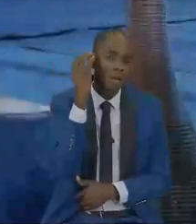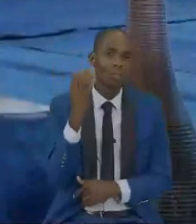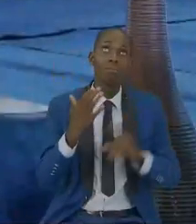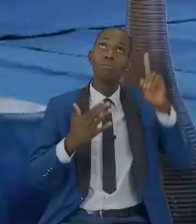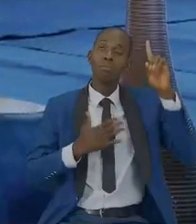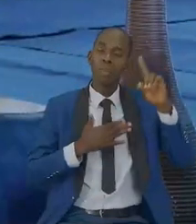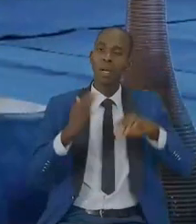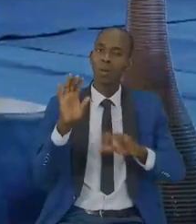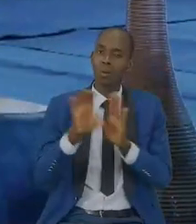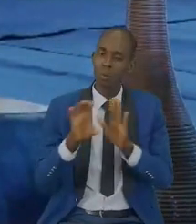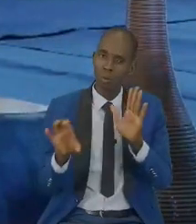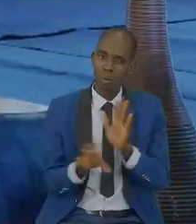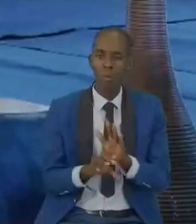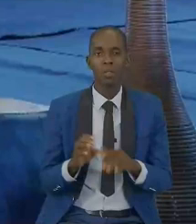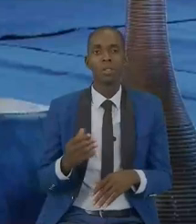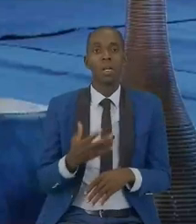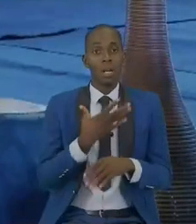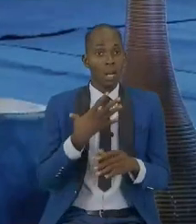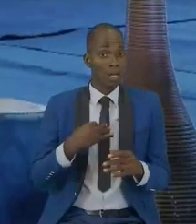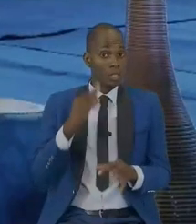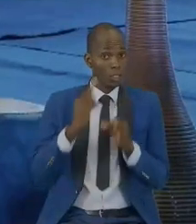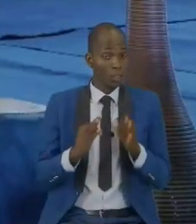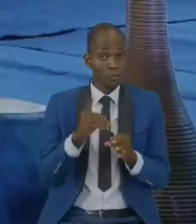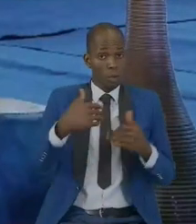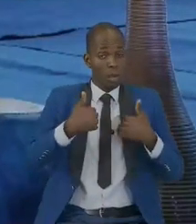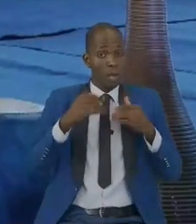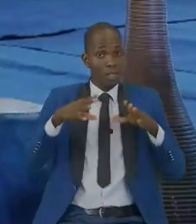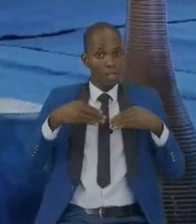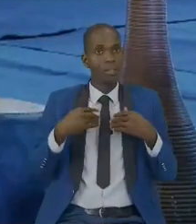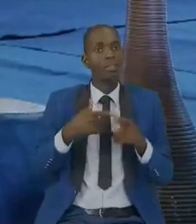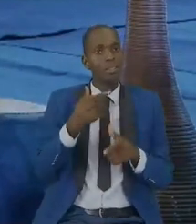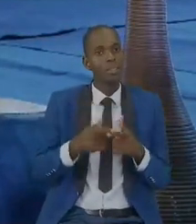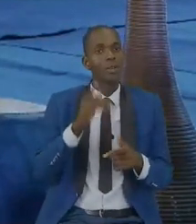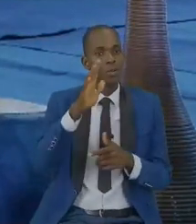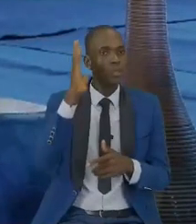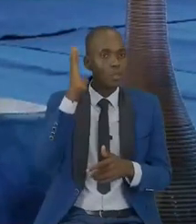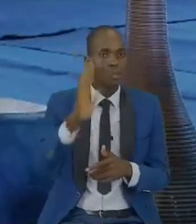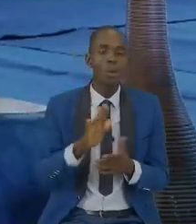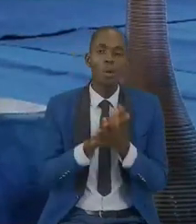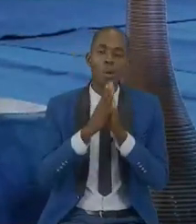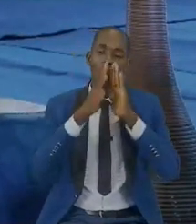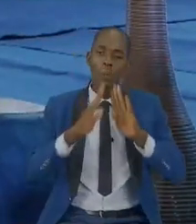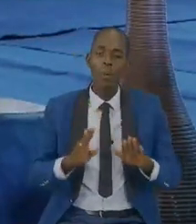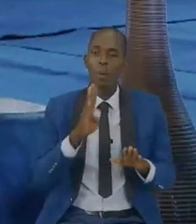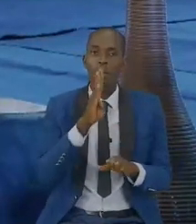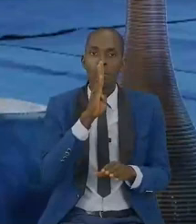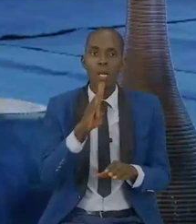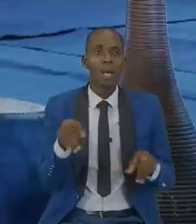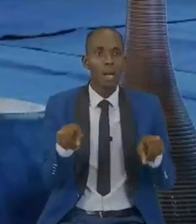étais attentif à mes commandements, ton bien-être serait comme un